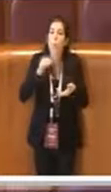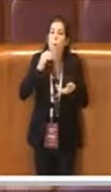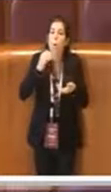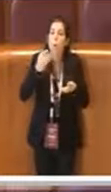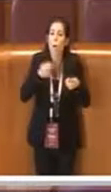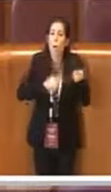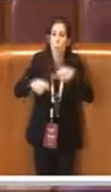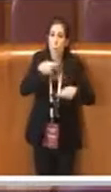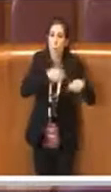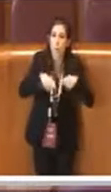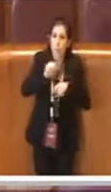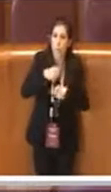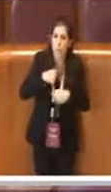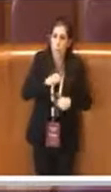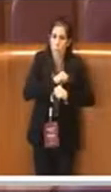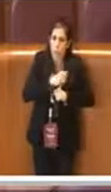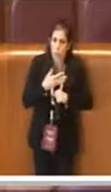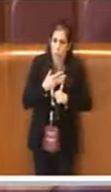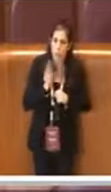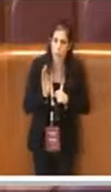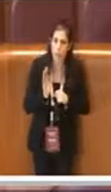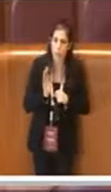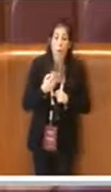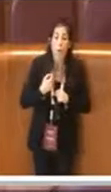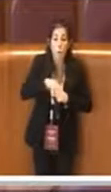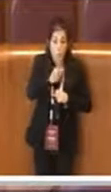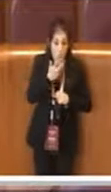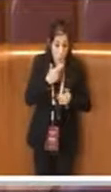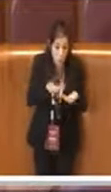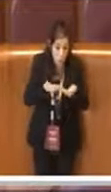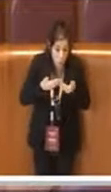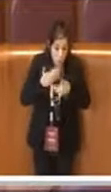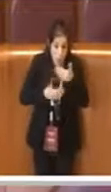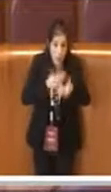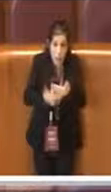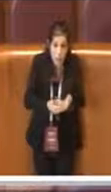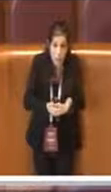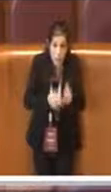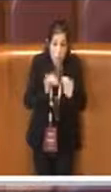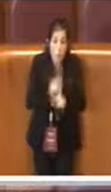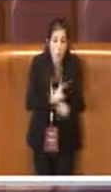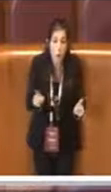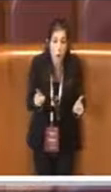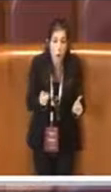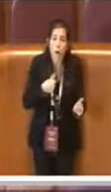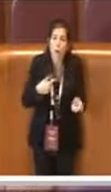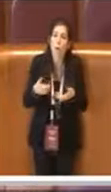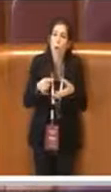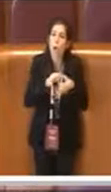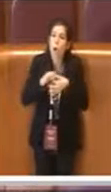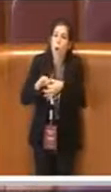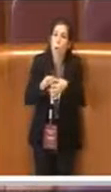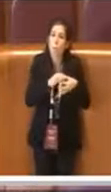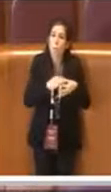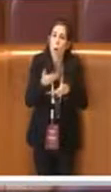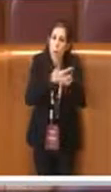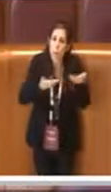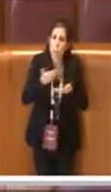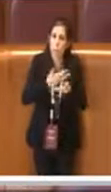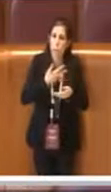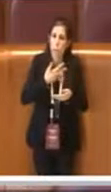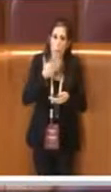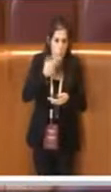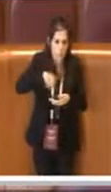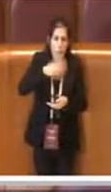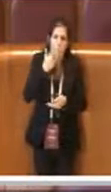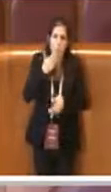abbiamo chiesto il loro aiuto se vorranno portare avanti questa diciamo, collaborazione. Però